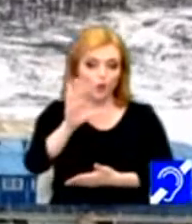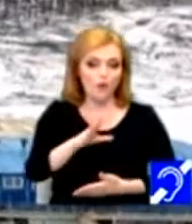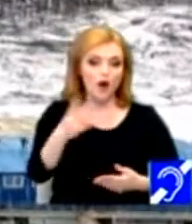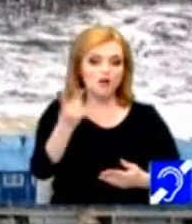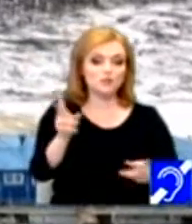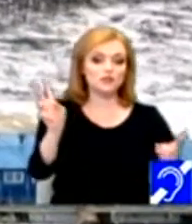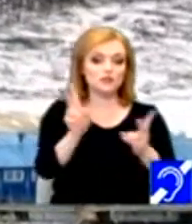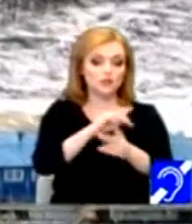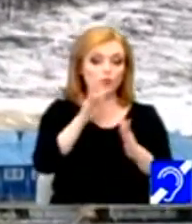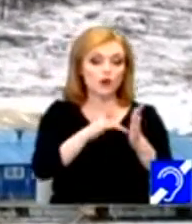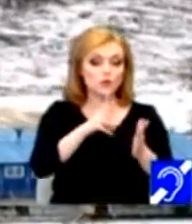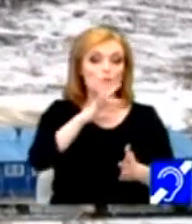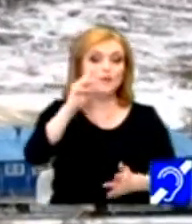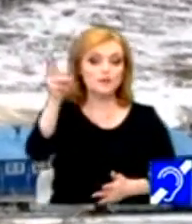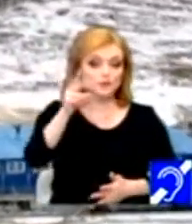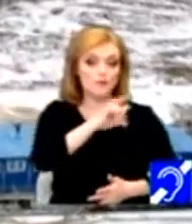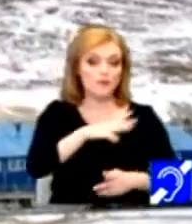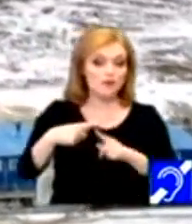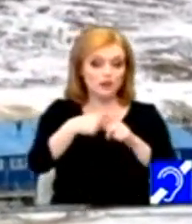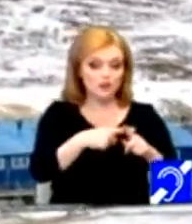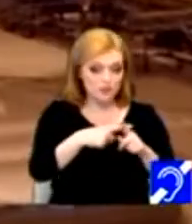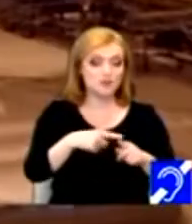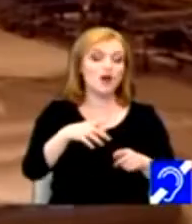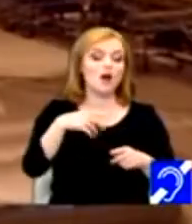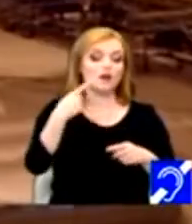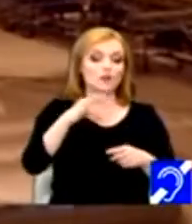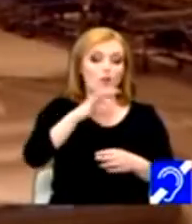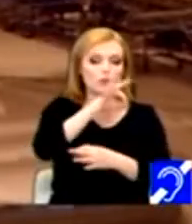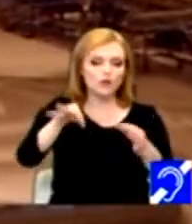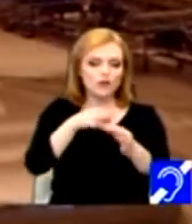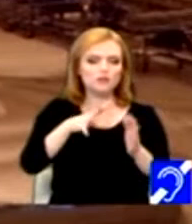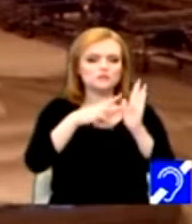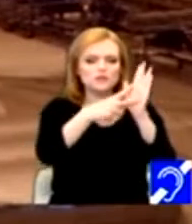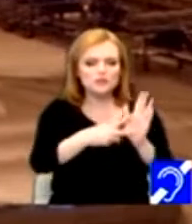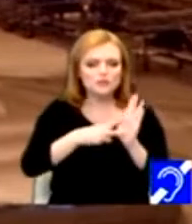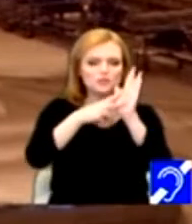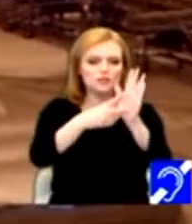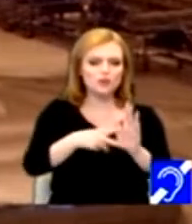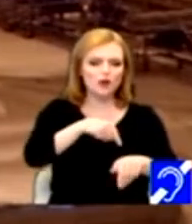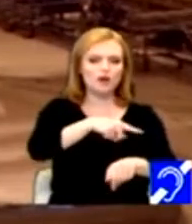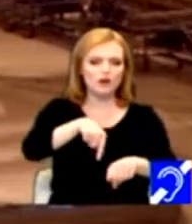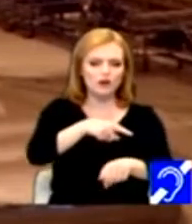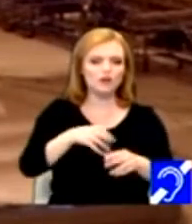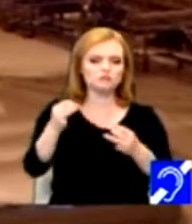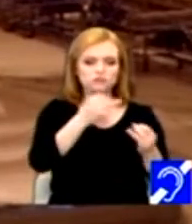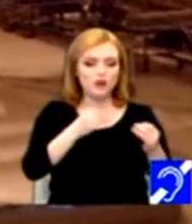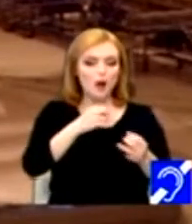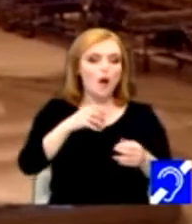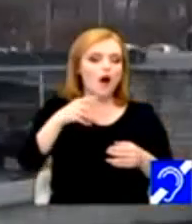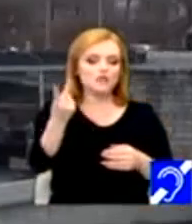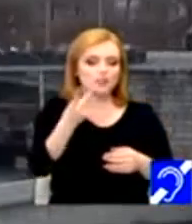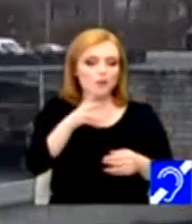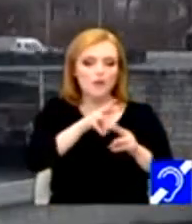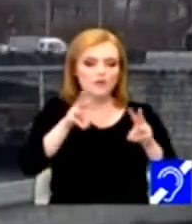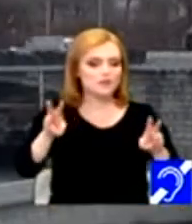s-au întâlnit la Minsk după ce ieri au elaborat un proiect de acord după 7 ore de negocieri la Berlin. Cei doi ministri nu au dat detalii